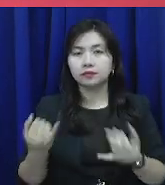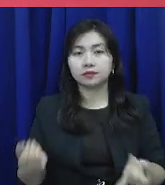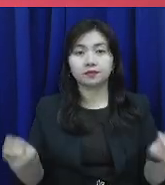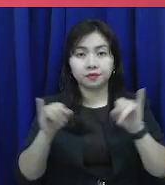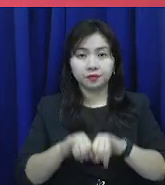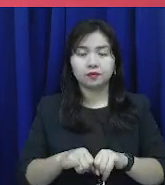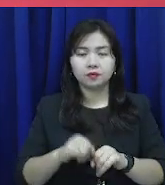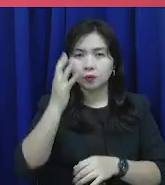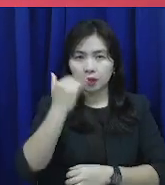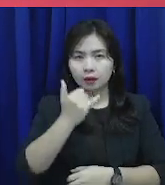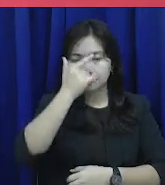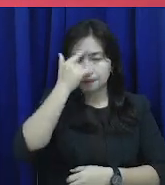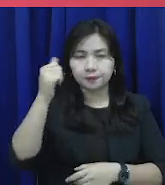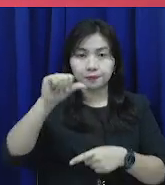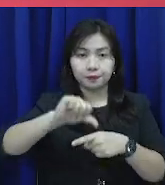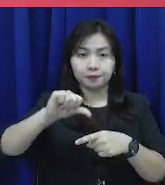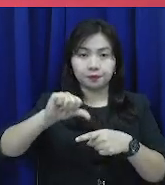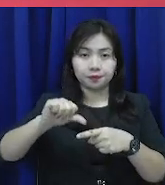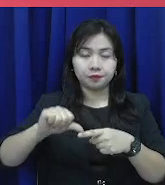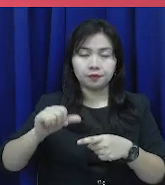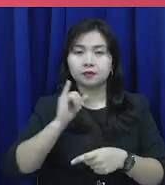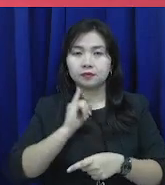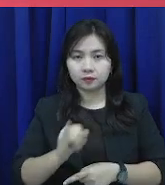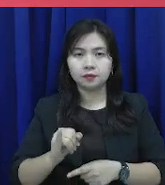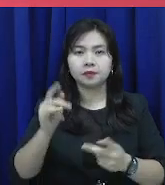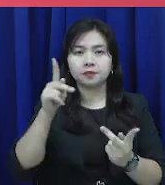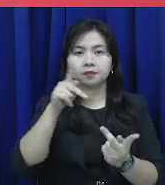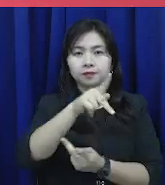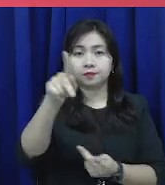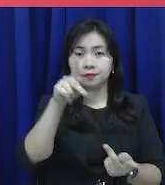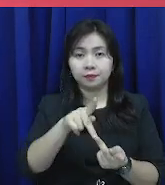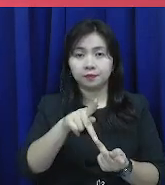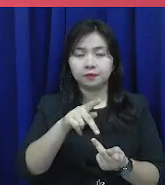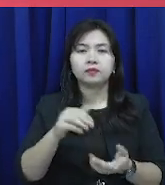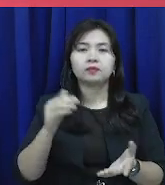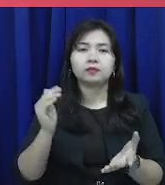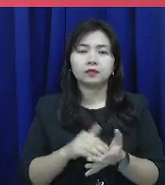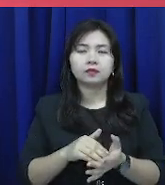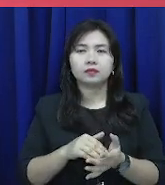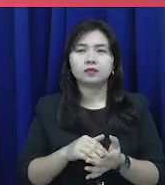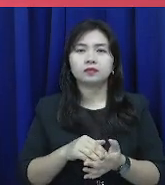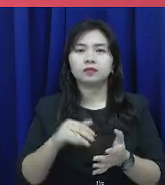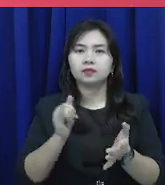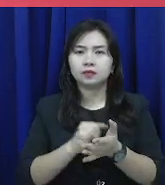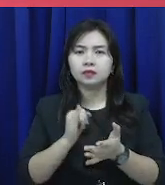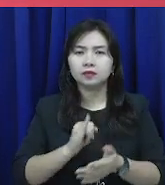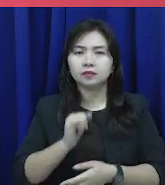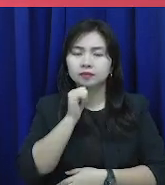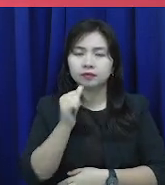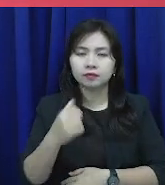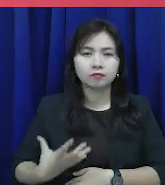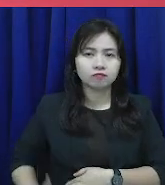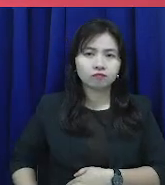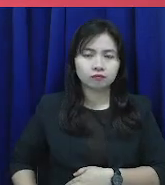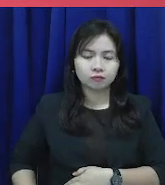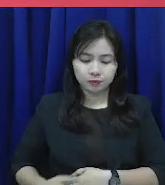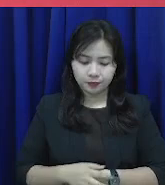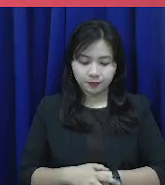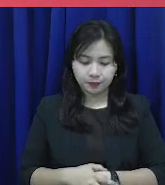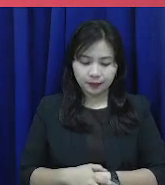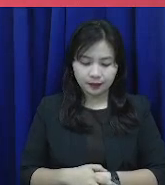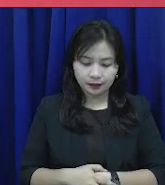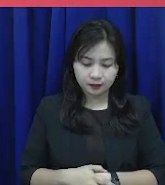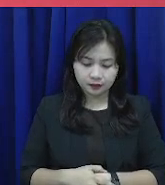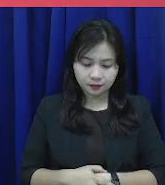is perfect you see as the word of God defined it It's incorruptible you see and Nakaya ko po